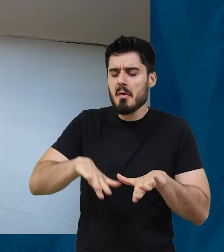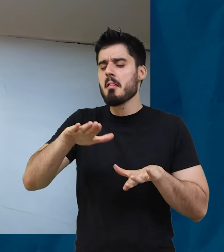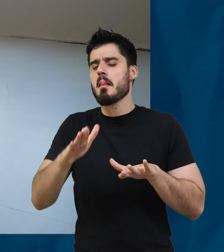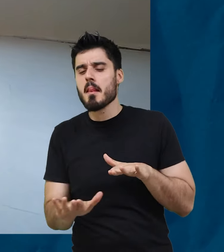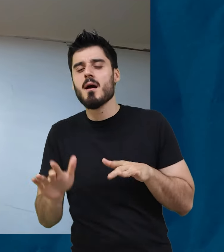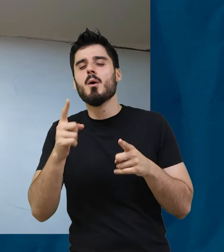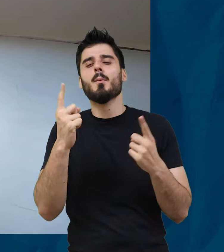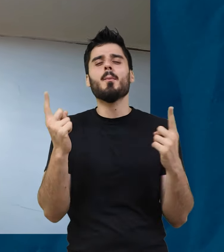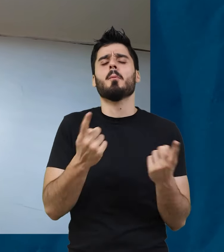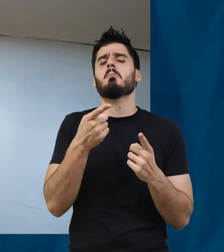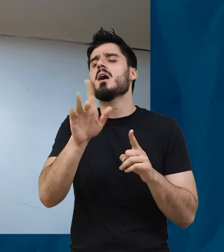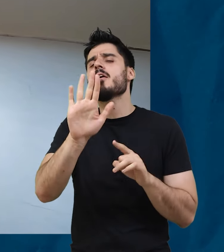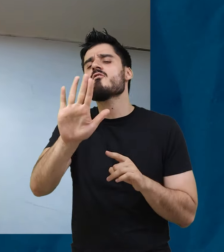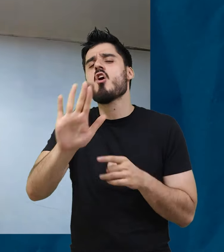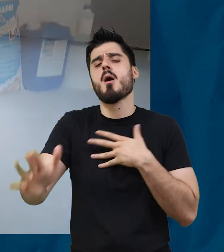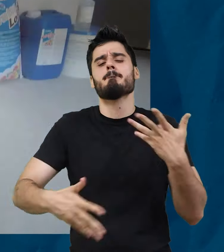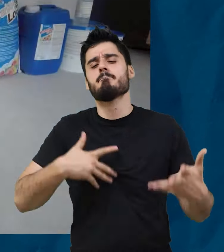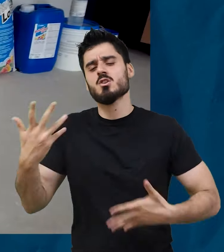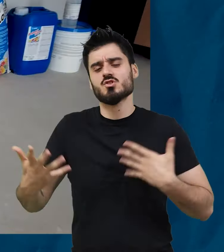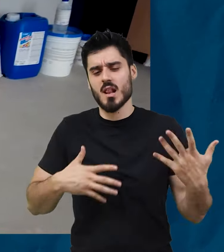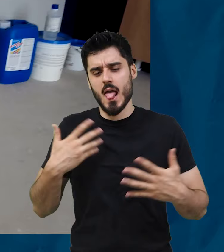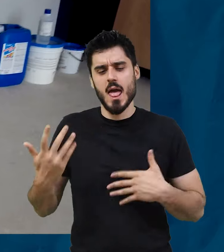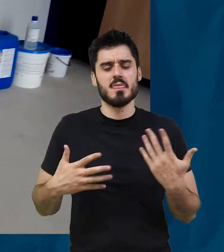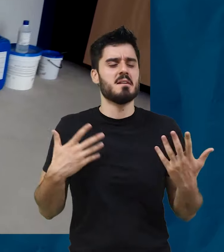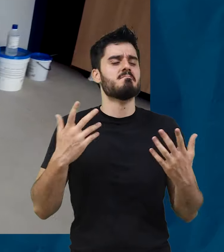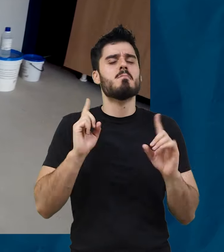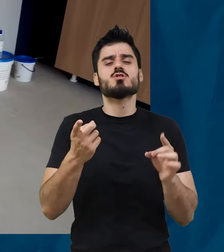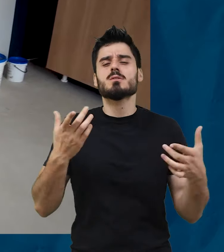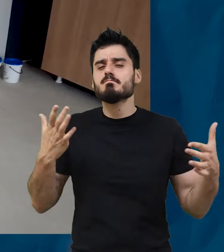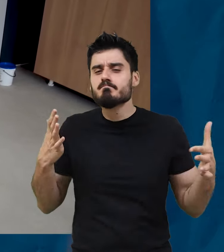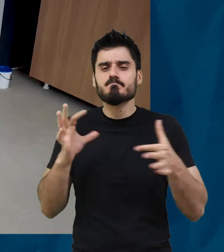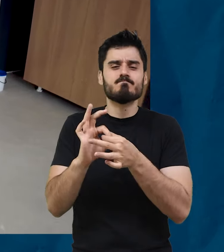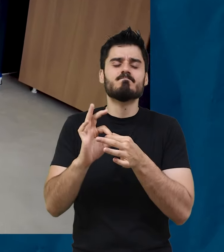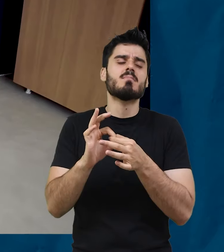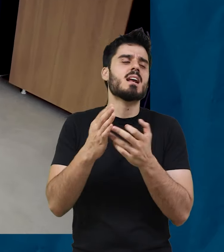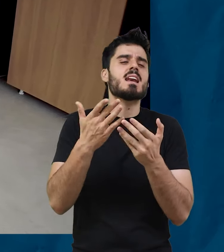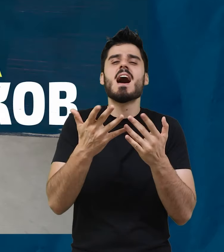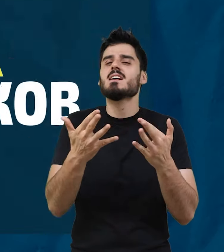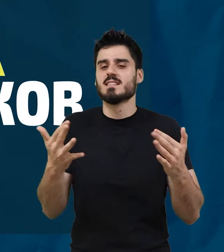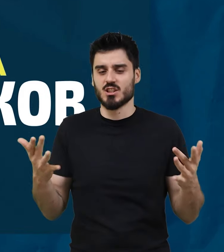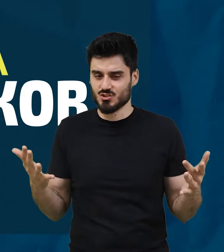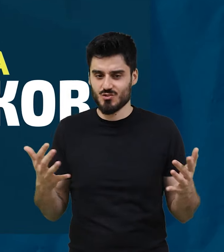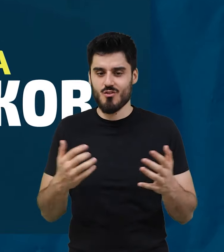че да имаме подходяща настилка, съчетаваща се с всеки интериор и обзавеждане.